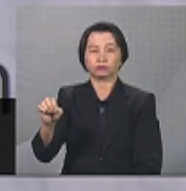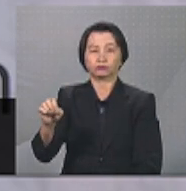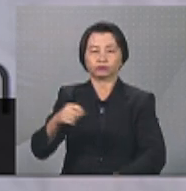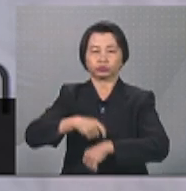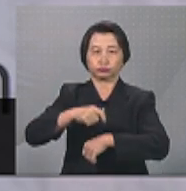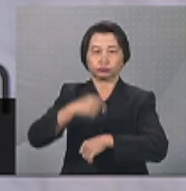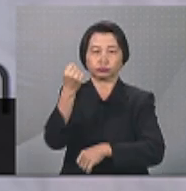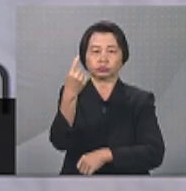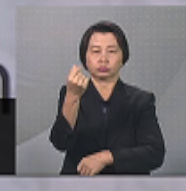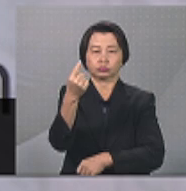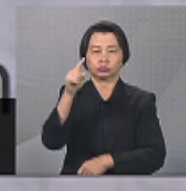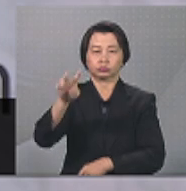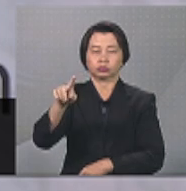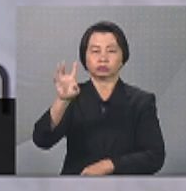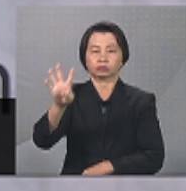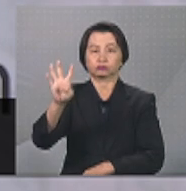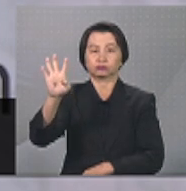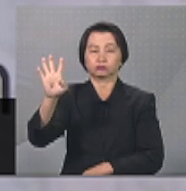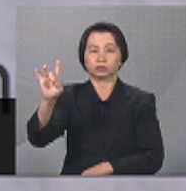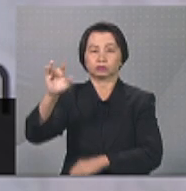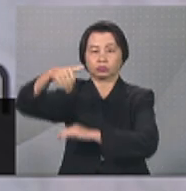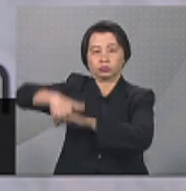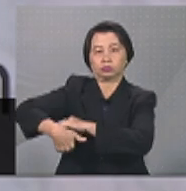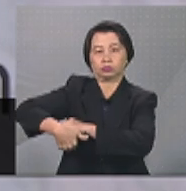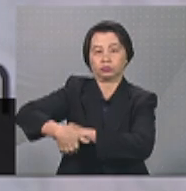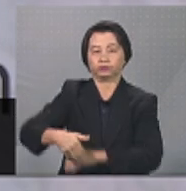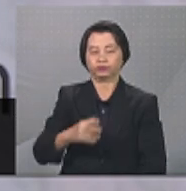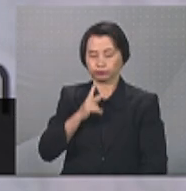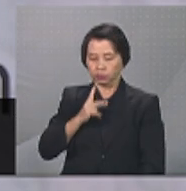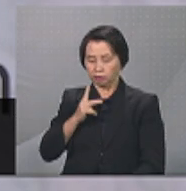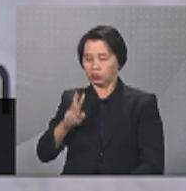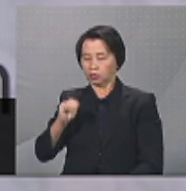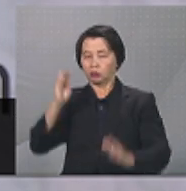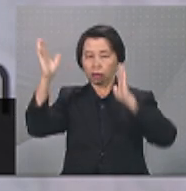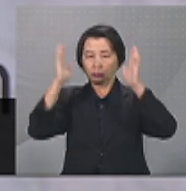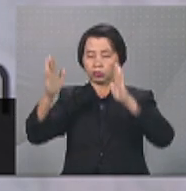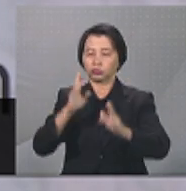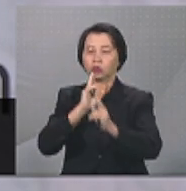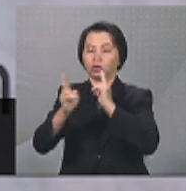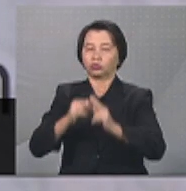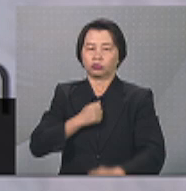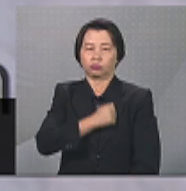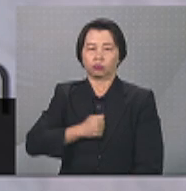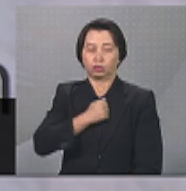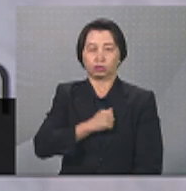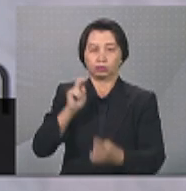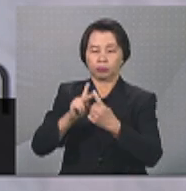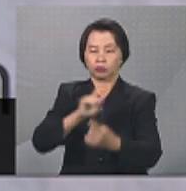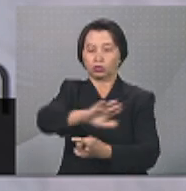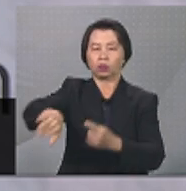jam 11:48 malam. Kementerian Kesihatan Malaysia mengucapkan takziah kepada semua ahli keluarga